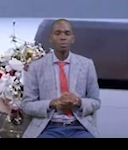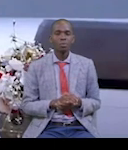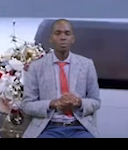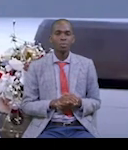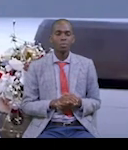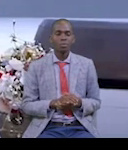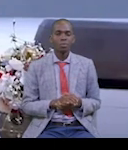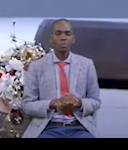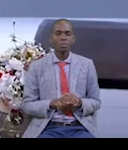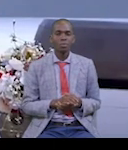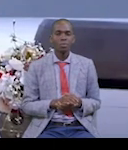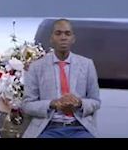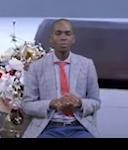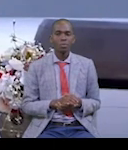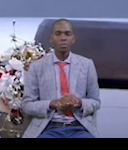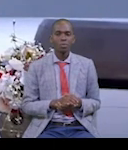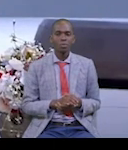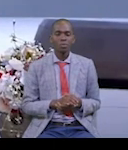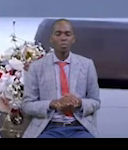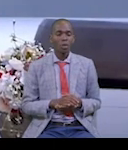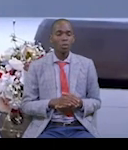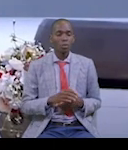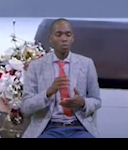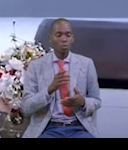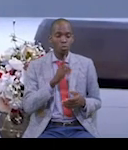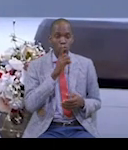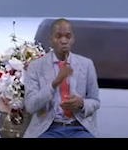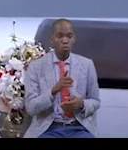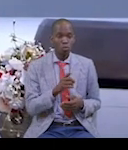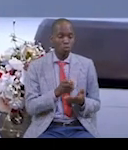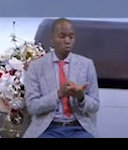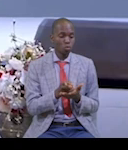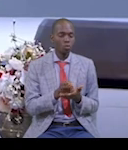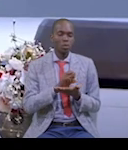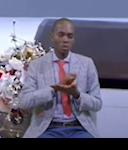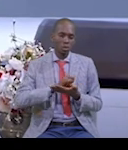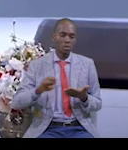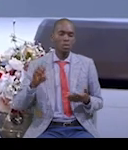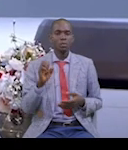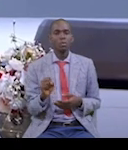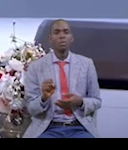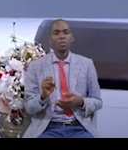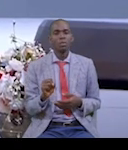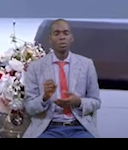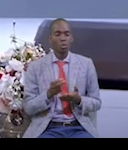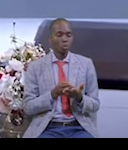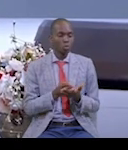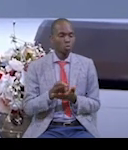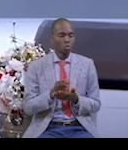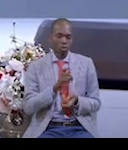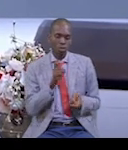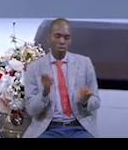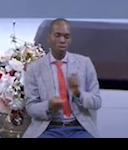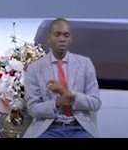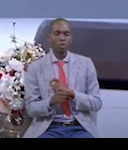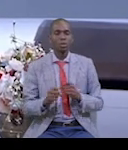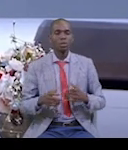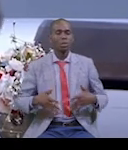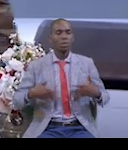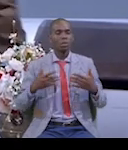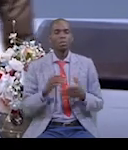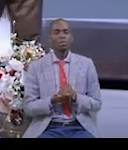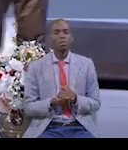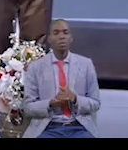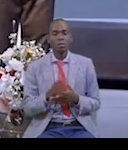వాక్యమే సత్యము. Truth sanctifies. సత్యము పరిశుద్ధపరుస్తుంది. Truth transforms. సత్యము రూపాంతరపరుస్తుంది.